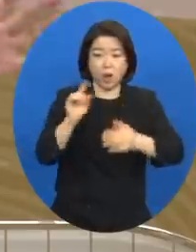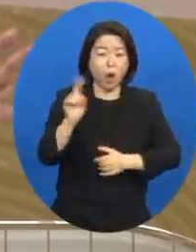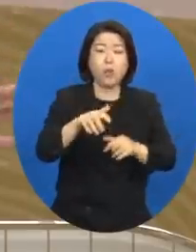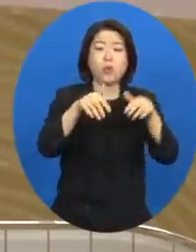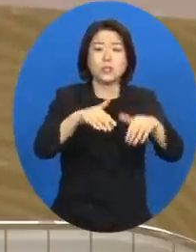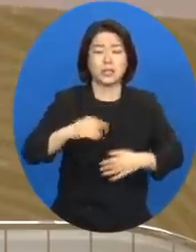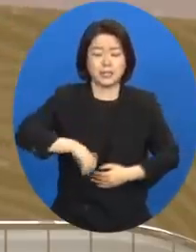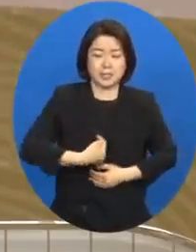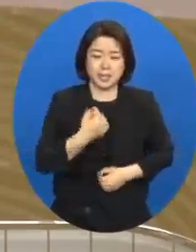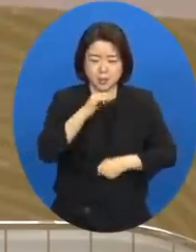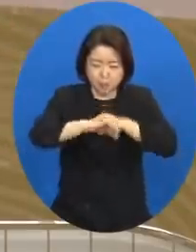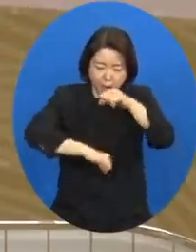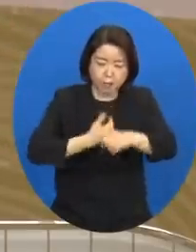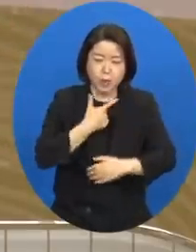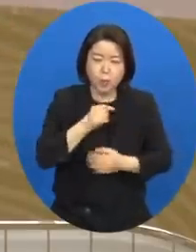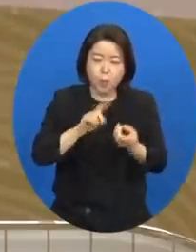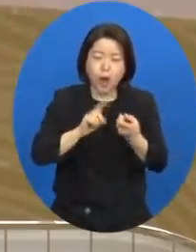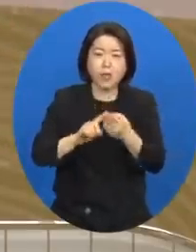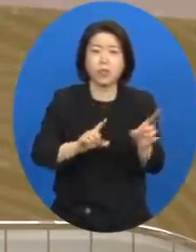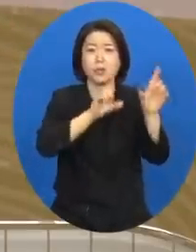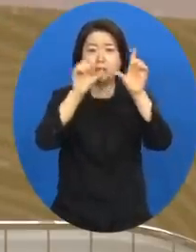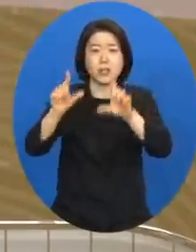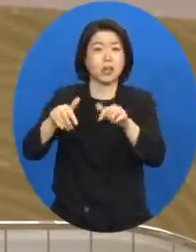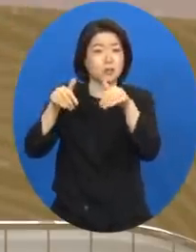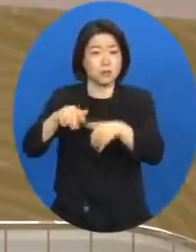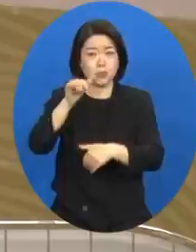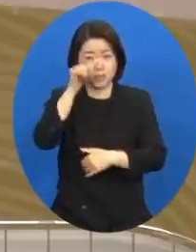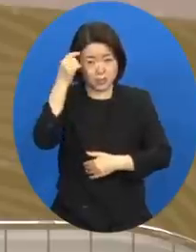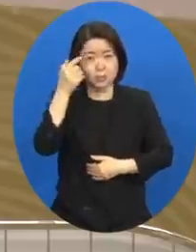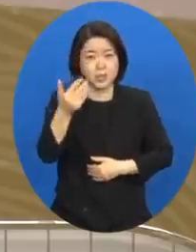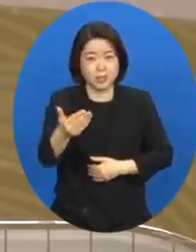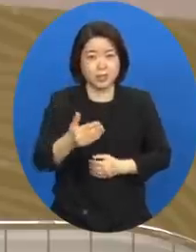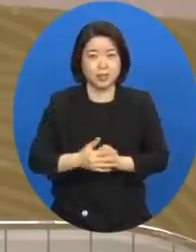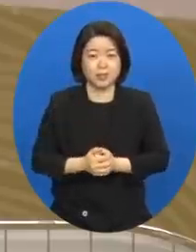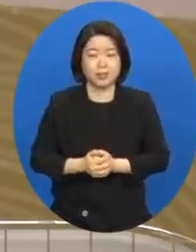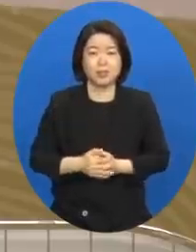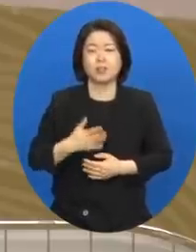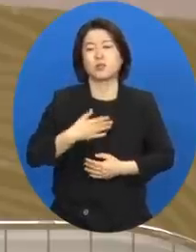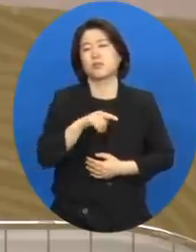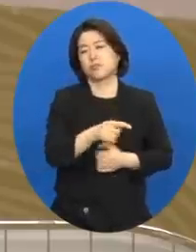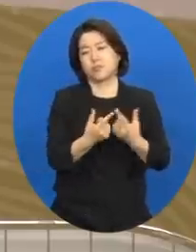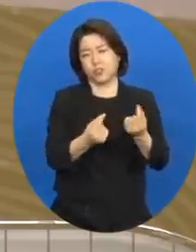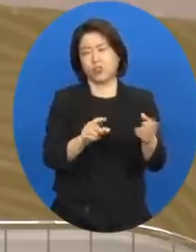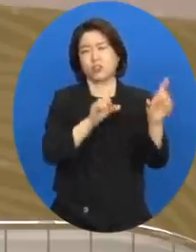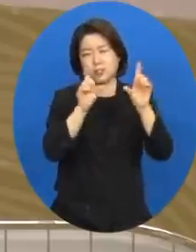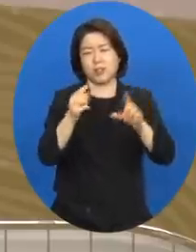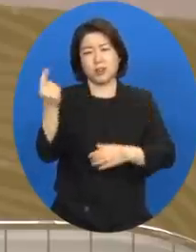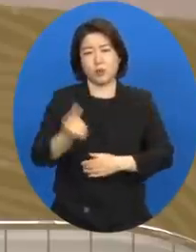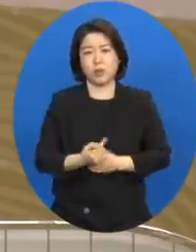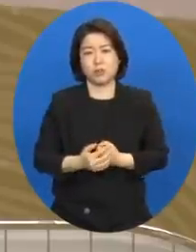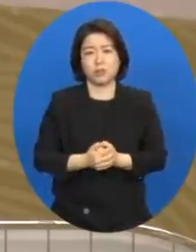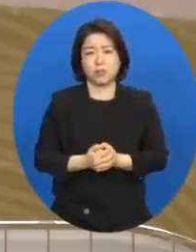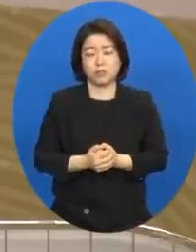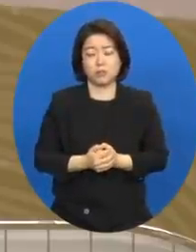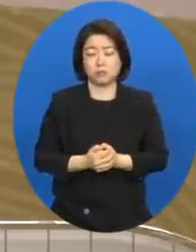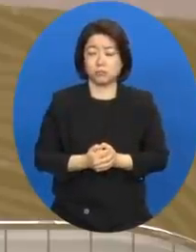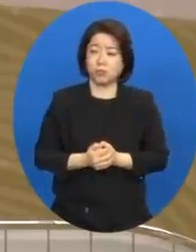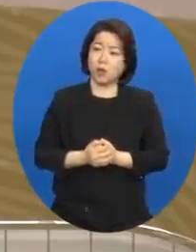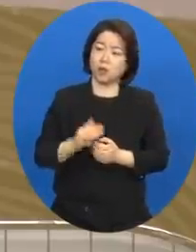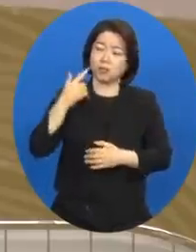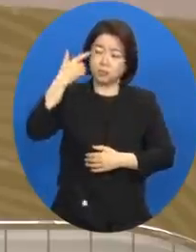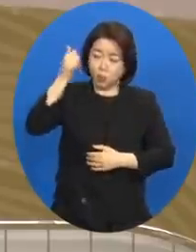자기 마음대로 사는 종이 있었겠습니까? 저는 그렇게 살았어요. 이왕 목사가 되는